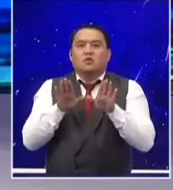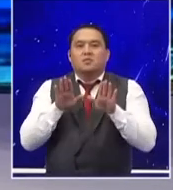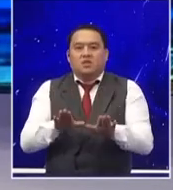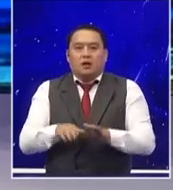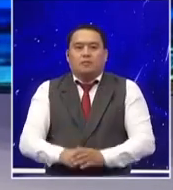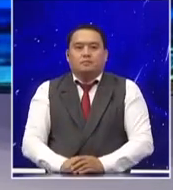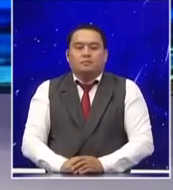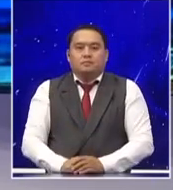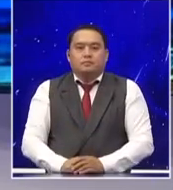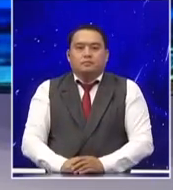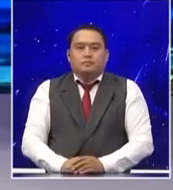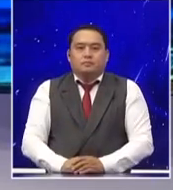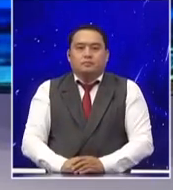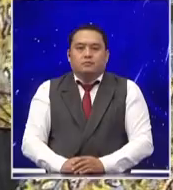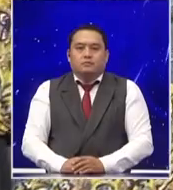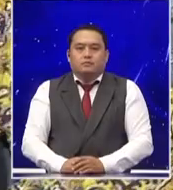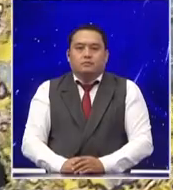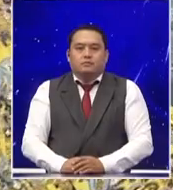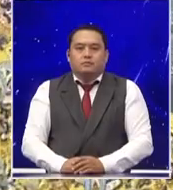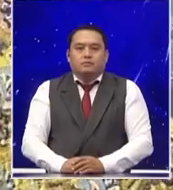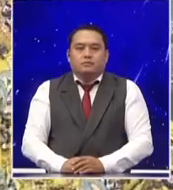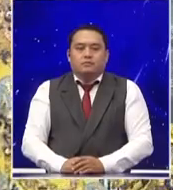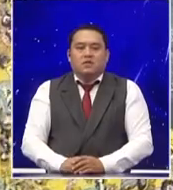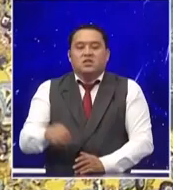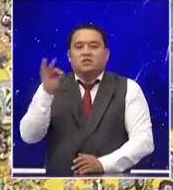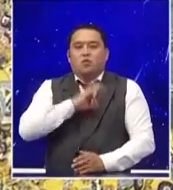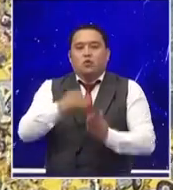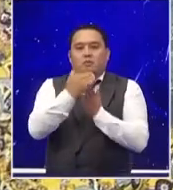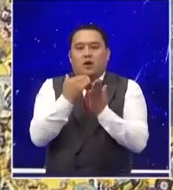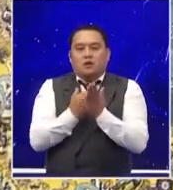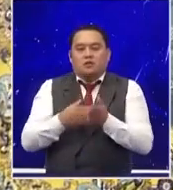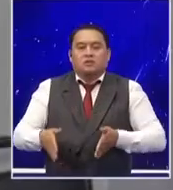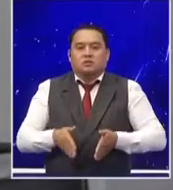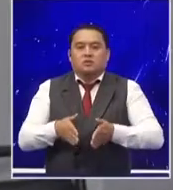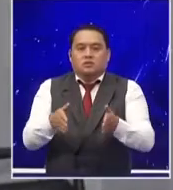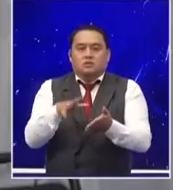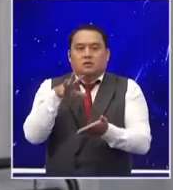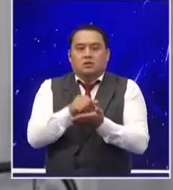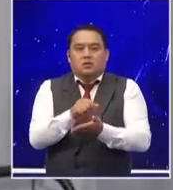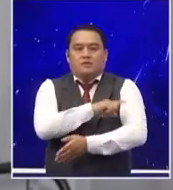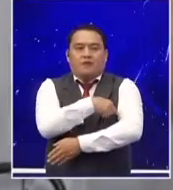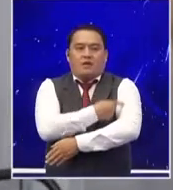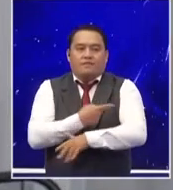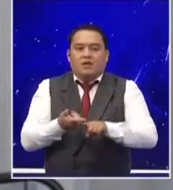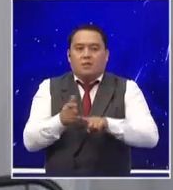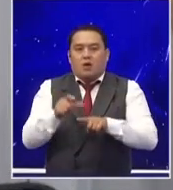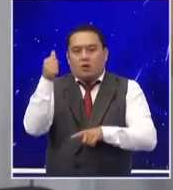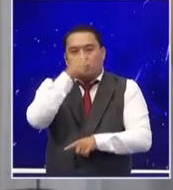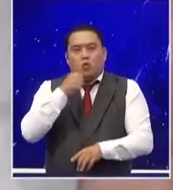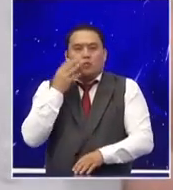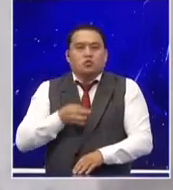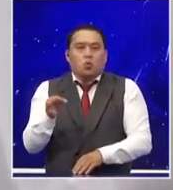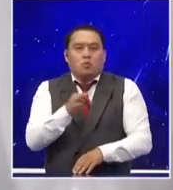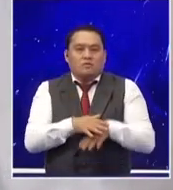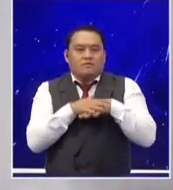подробности из материалов сюжета на освоение программы дорожная карта занятости в сфере здравоохранения в этом году в алматинской области